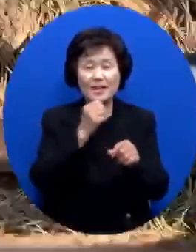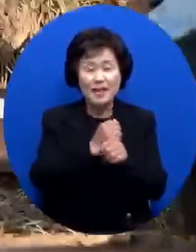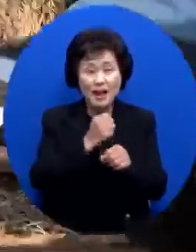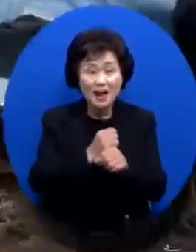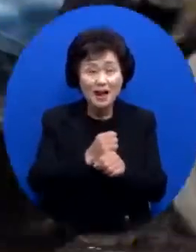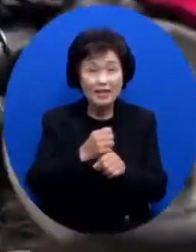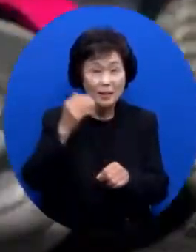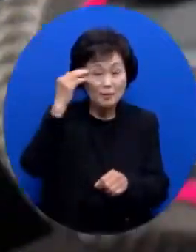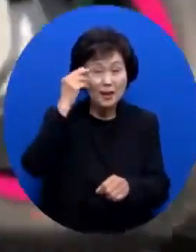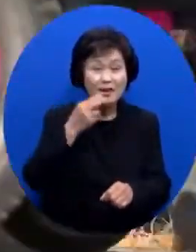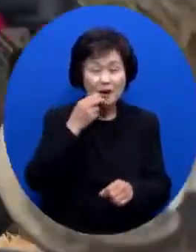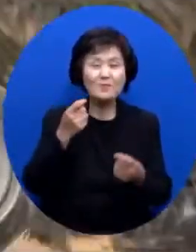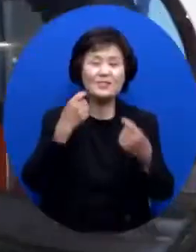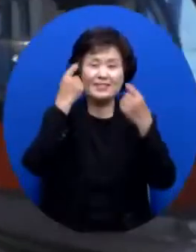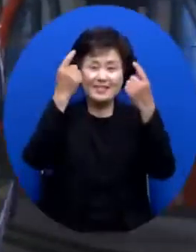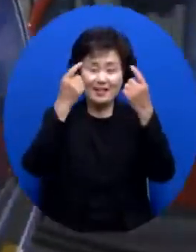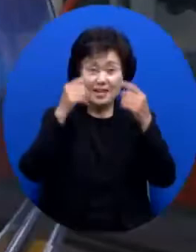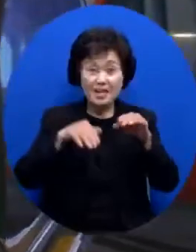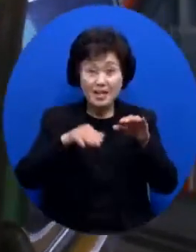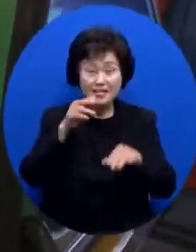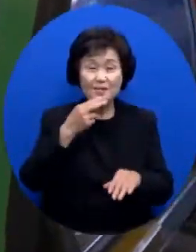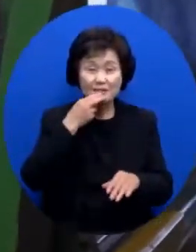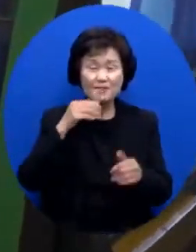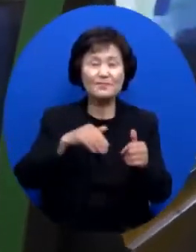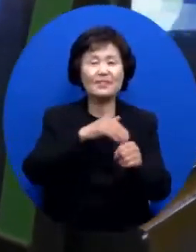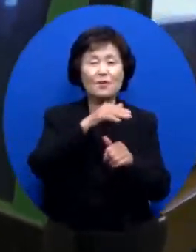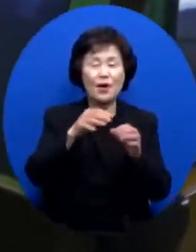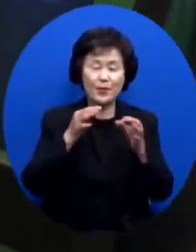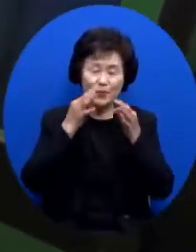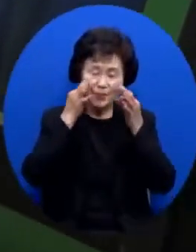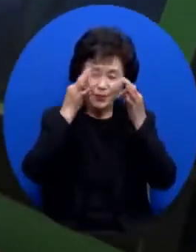여행. 차별 없는 환경을 위한 노력이